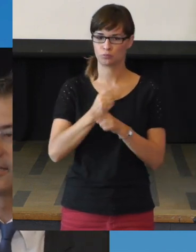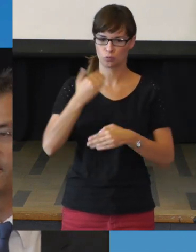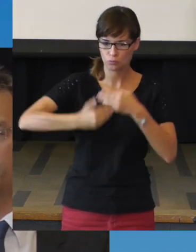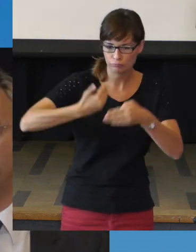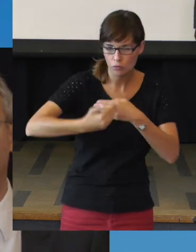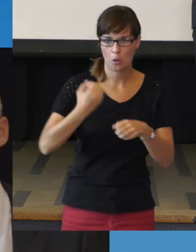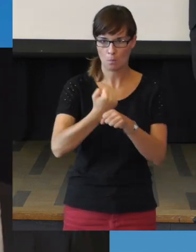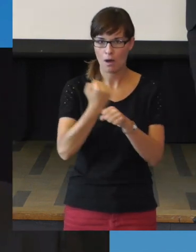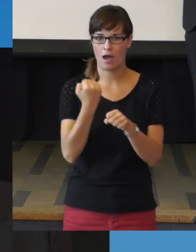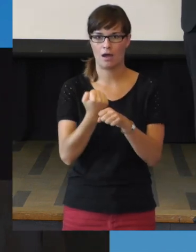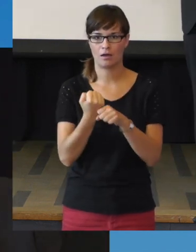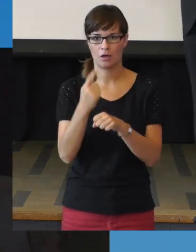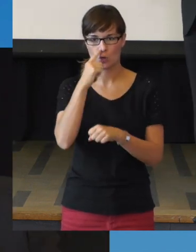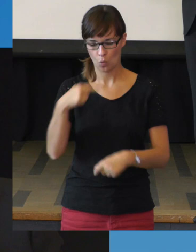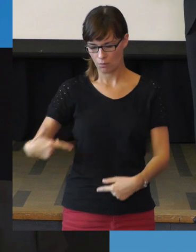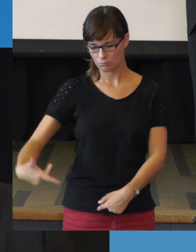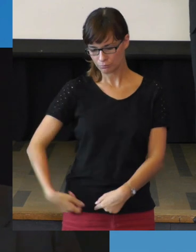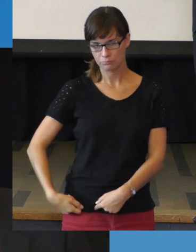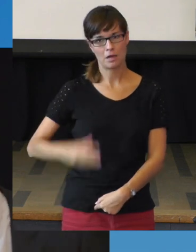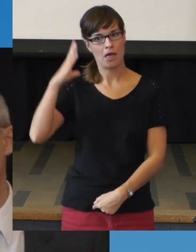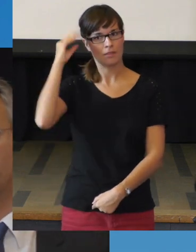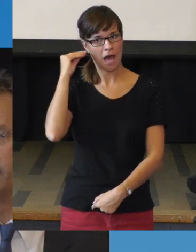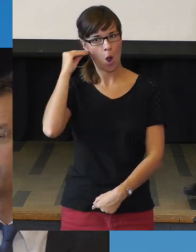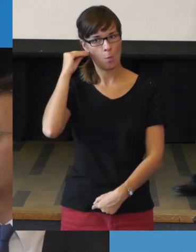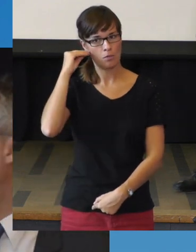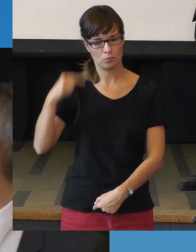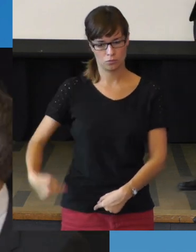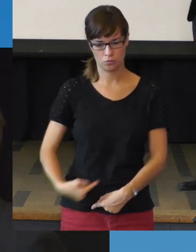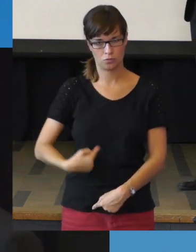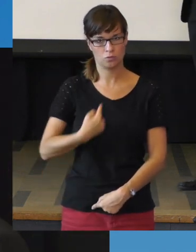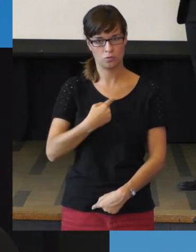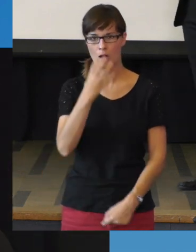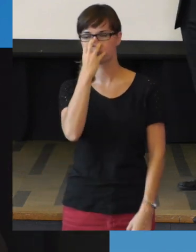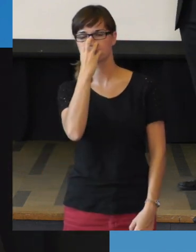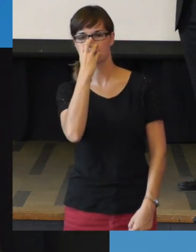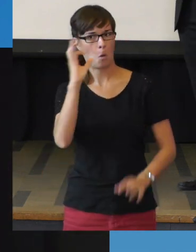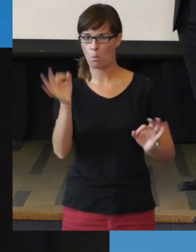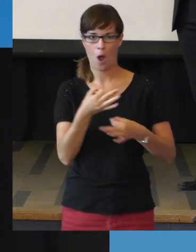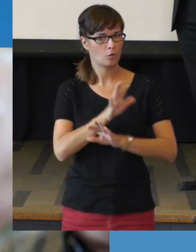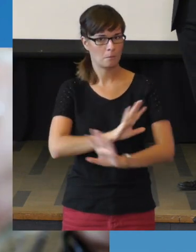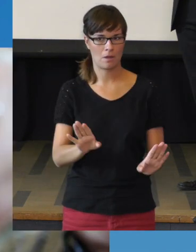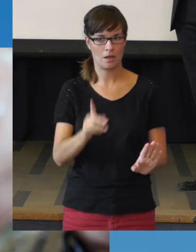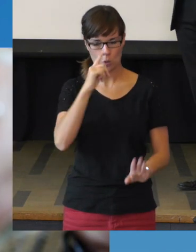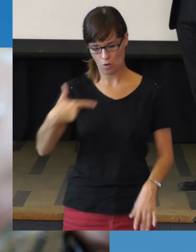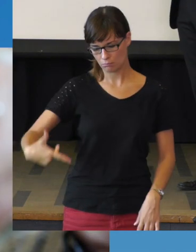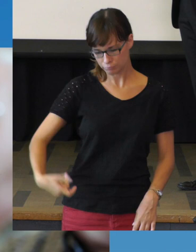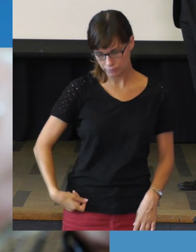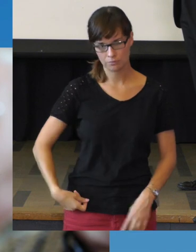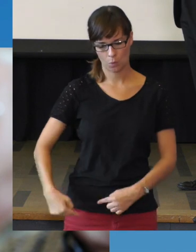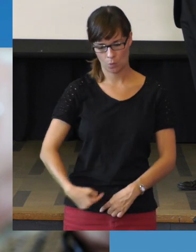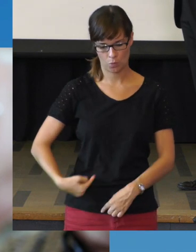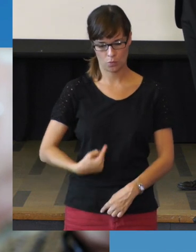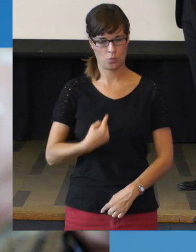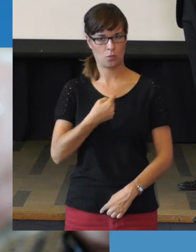kann die Herzklappe in lokaler Betäubung ersetzen. Das heißt, hierfür braucht man nicht mal mehr eine Vollnarkose, sondern das wird in örtlicher